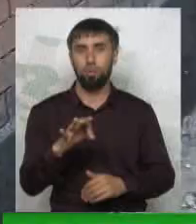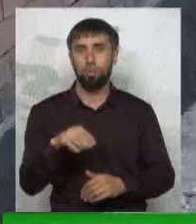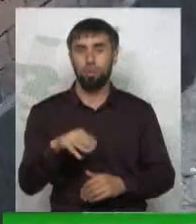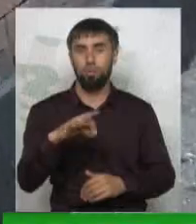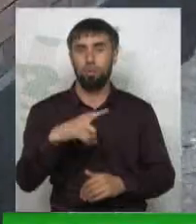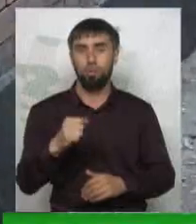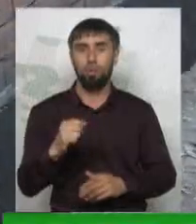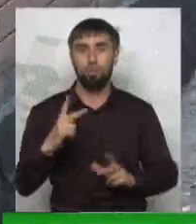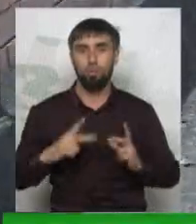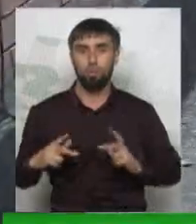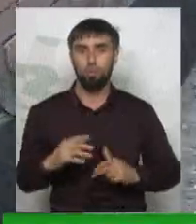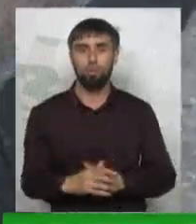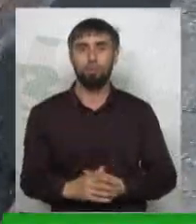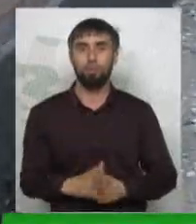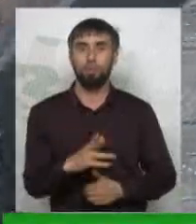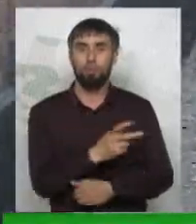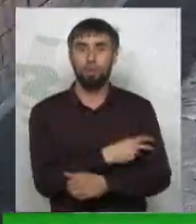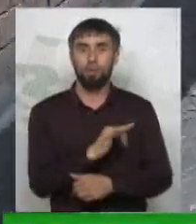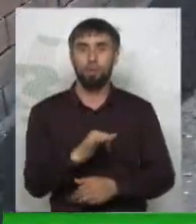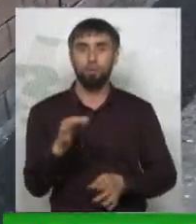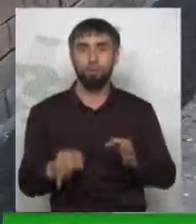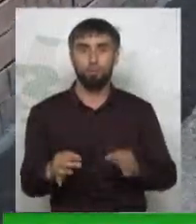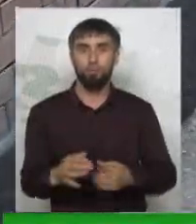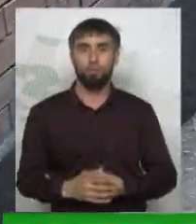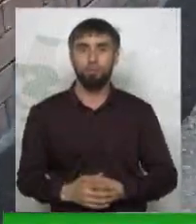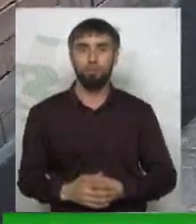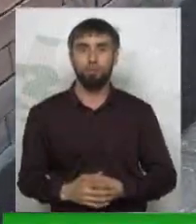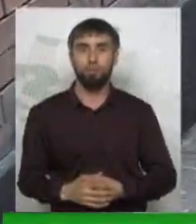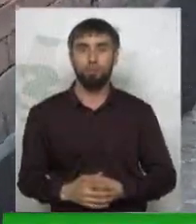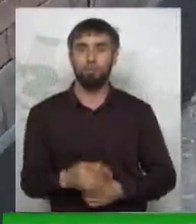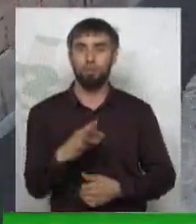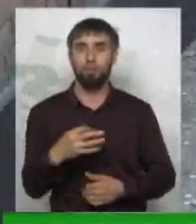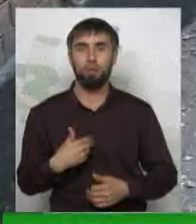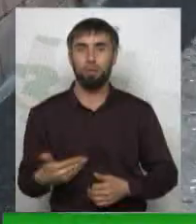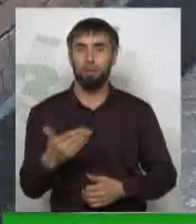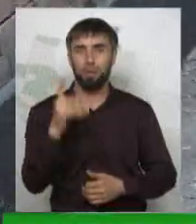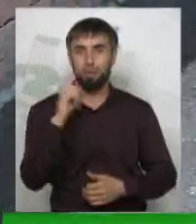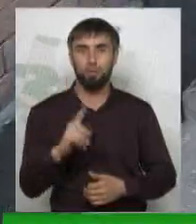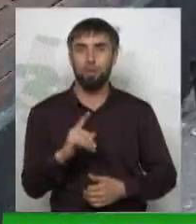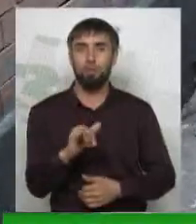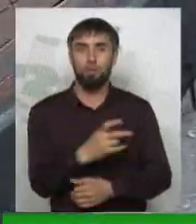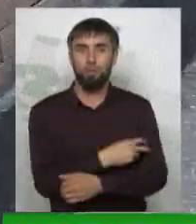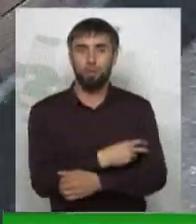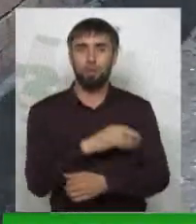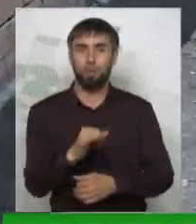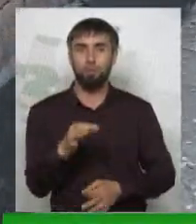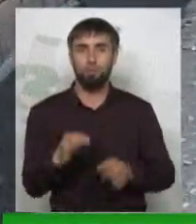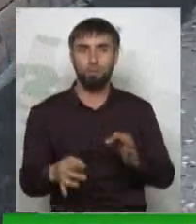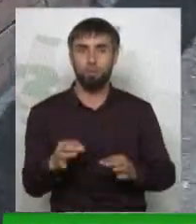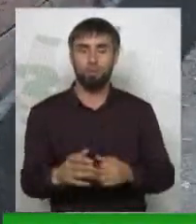– учитель, врач и судья». Но мы с вами знаем, что у врача и